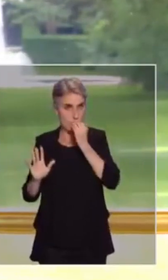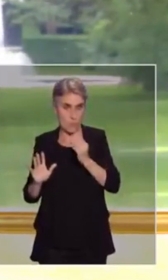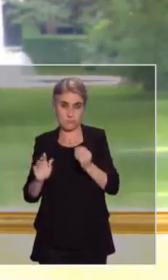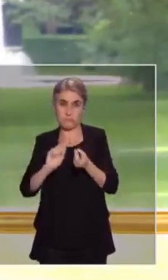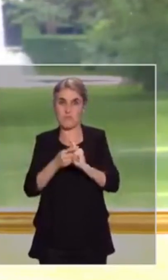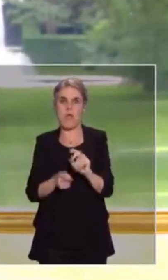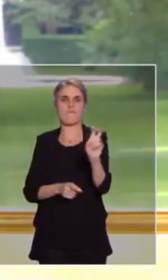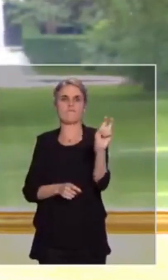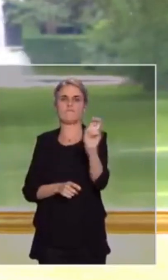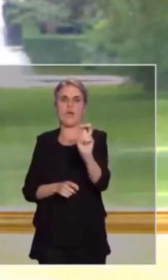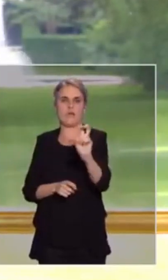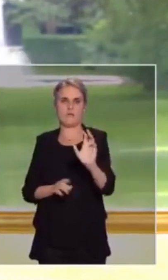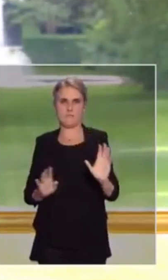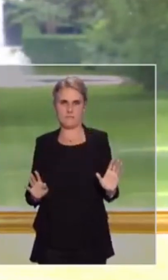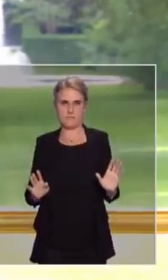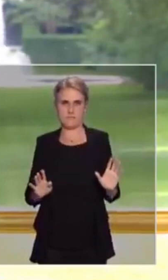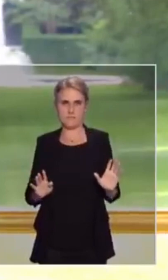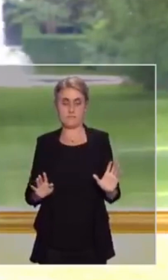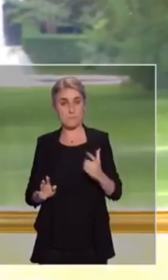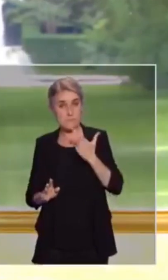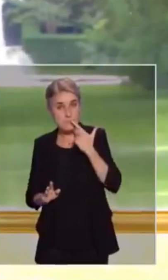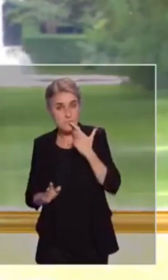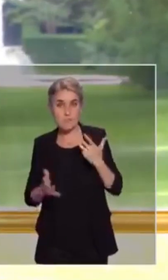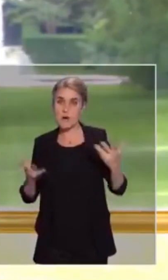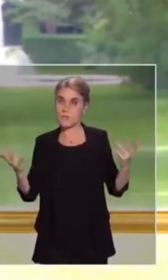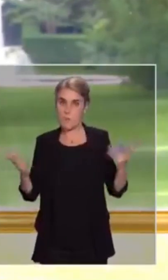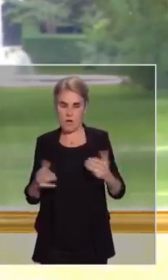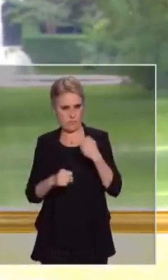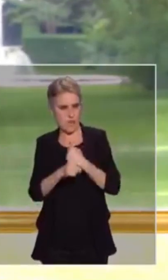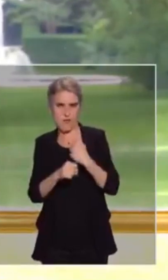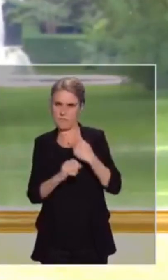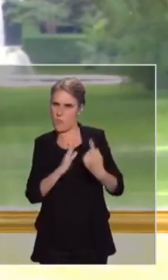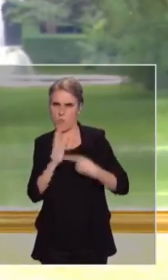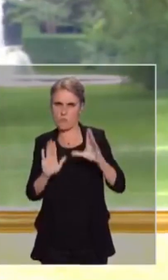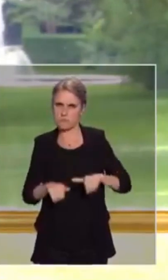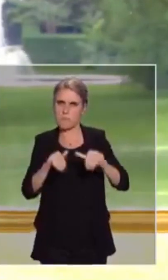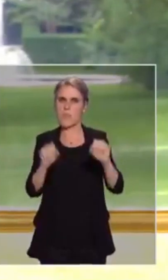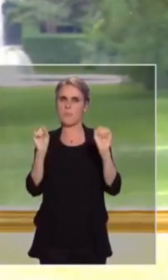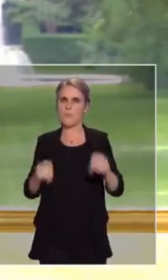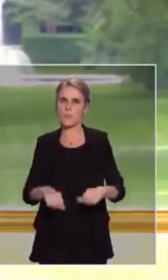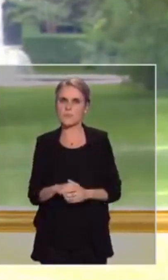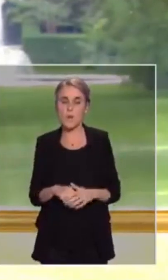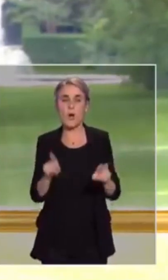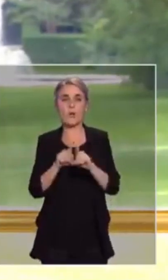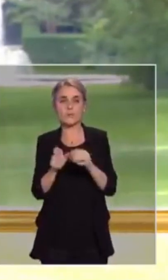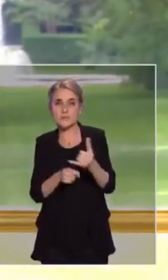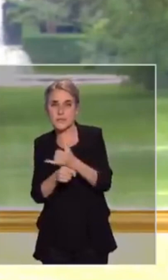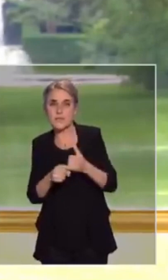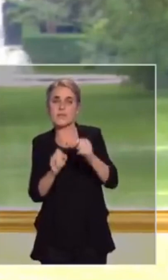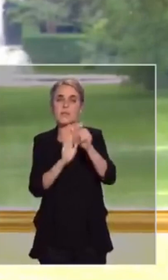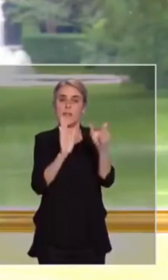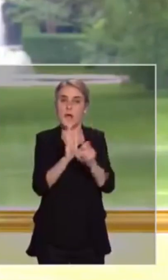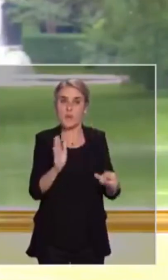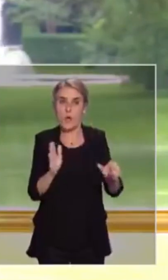stratégie tester alerté protégés ne fonctionne pas nous avons donc décidé d'essayer une